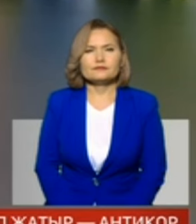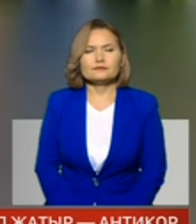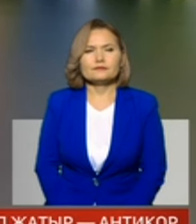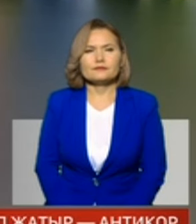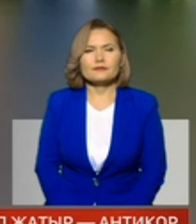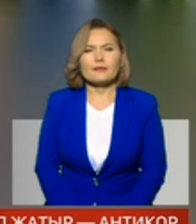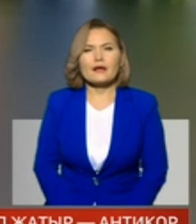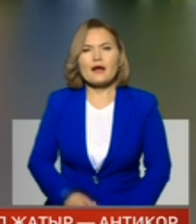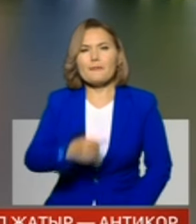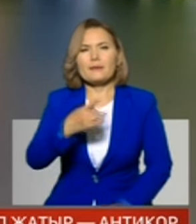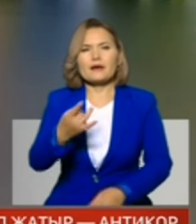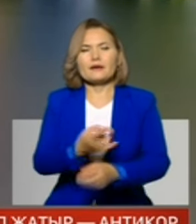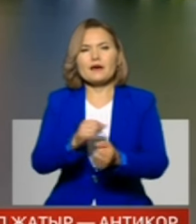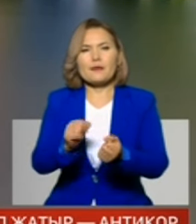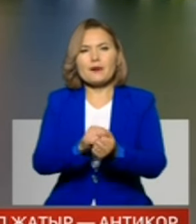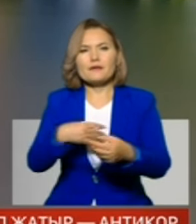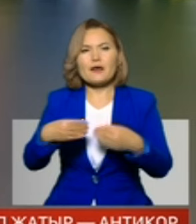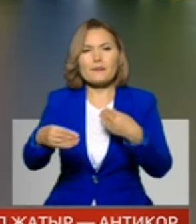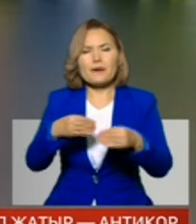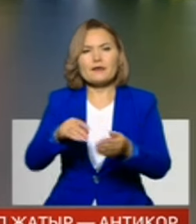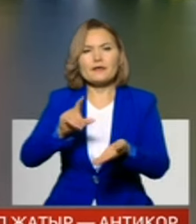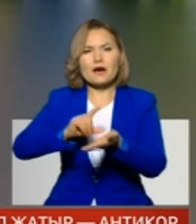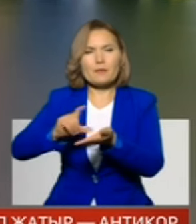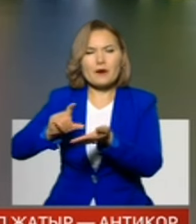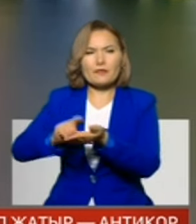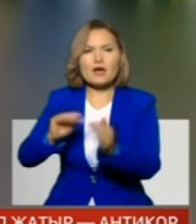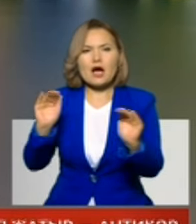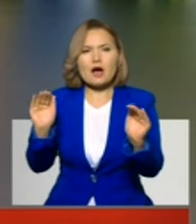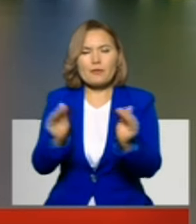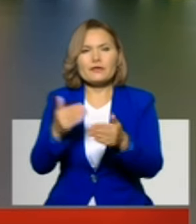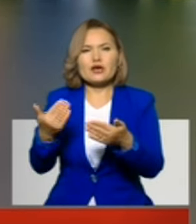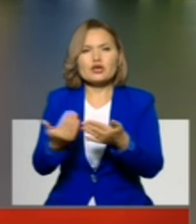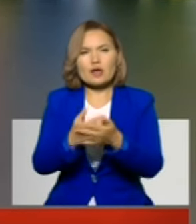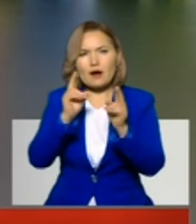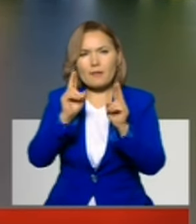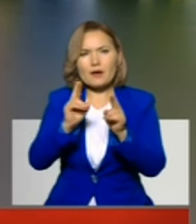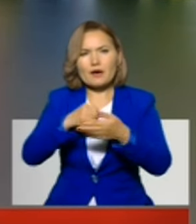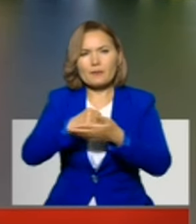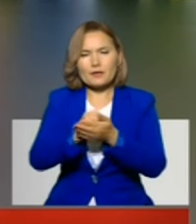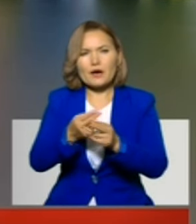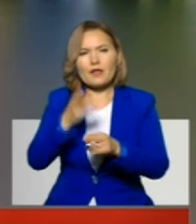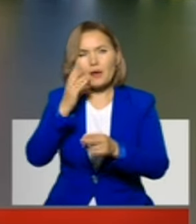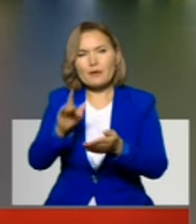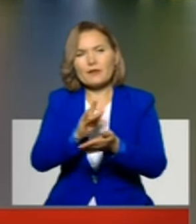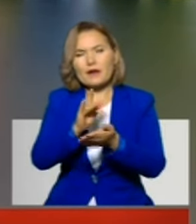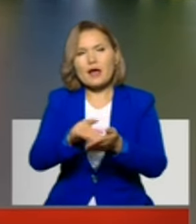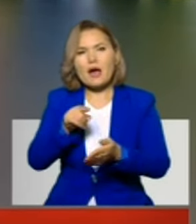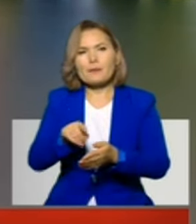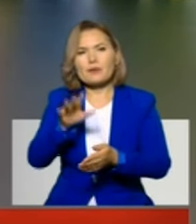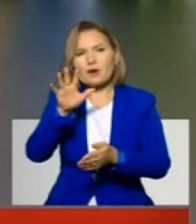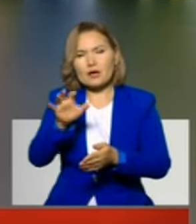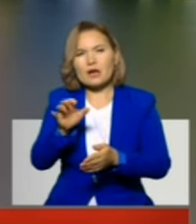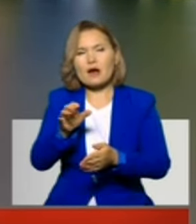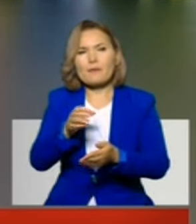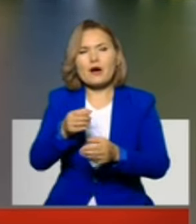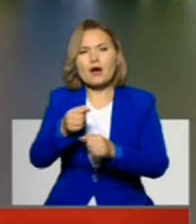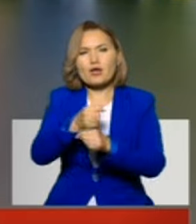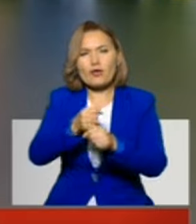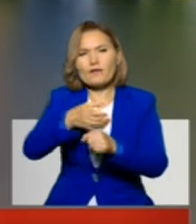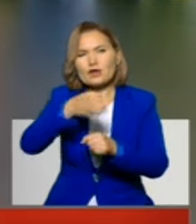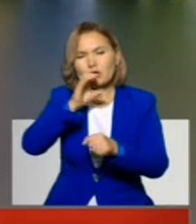Бір реттік қағаз және пластикалық стақандардың санын азайтудың жаңа әдісі табылды. Алматыда 1500-ге жуық кофе ішетін орын